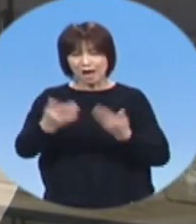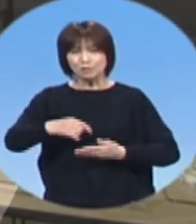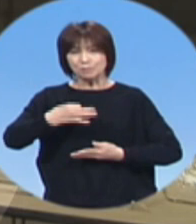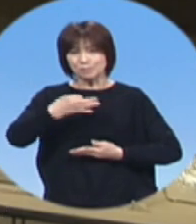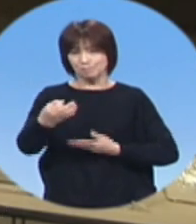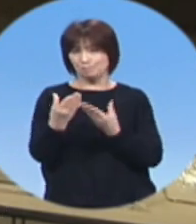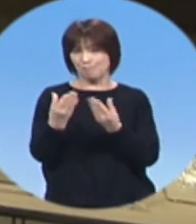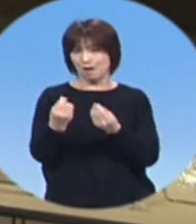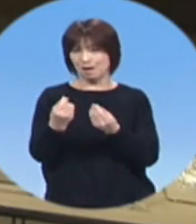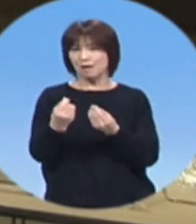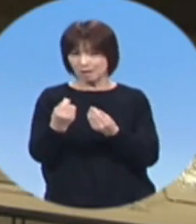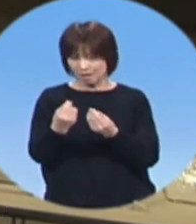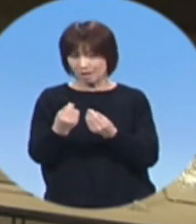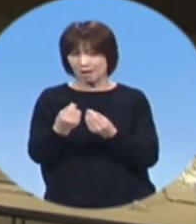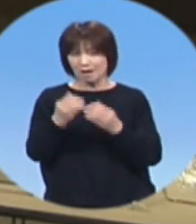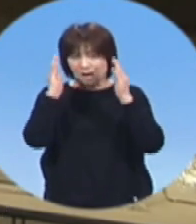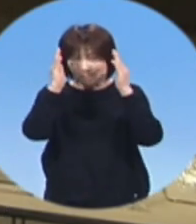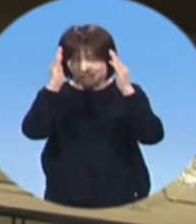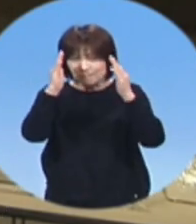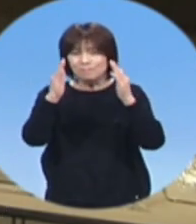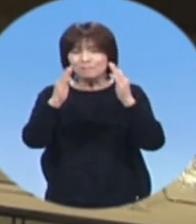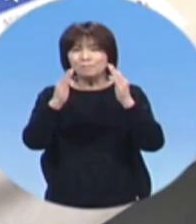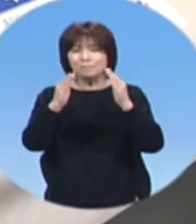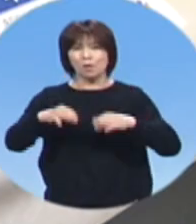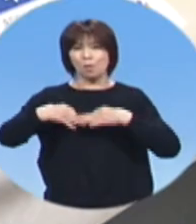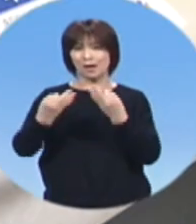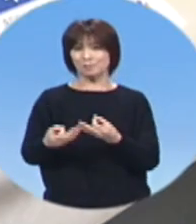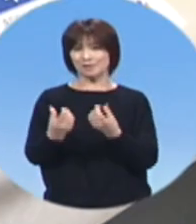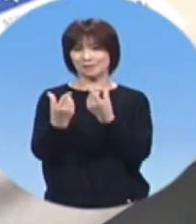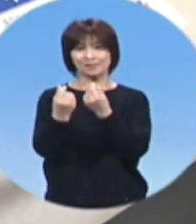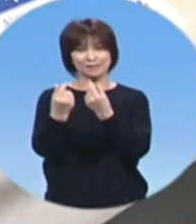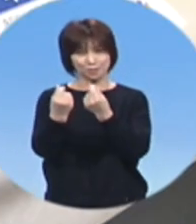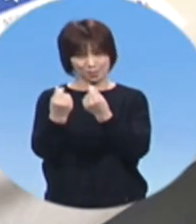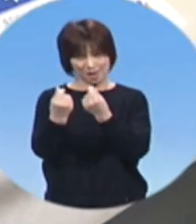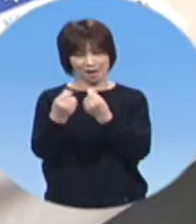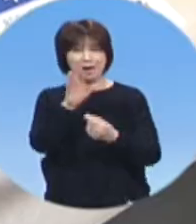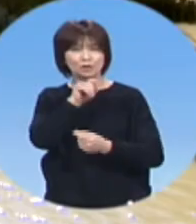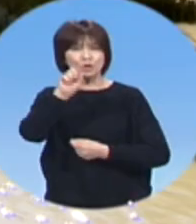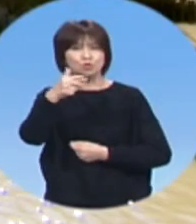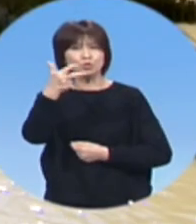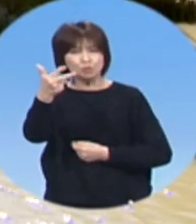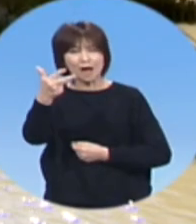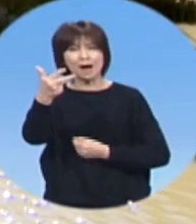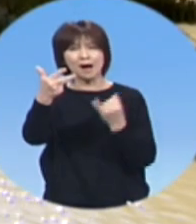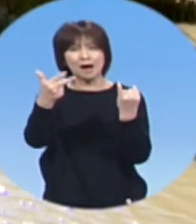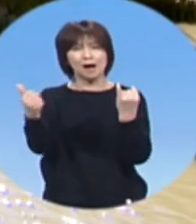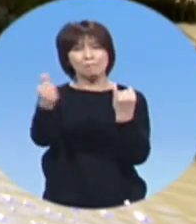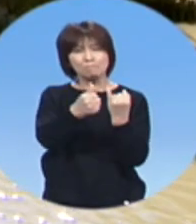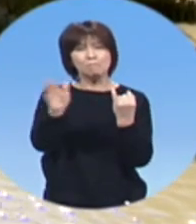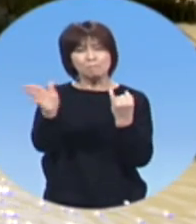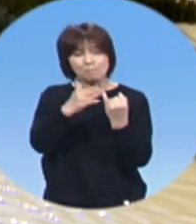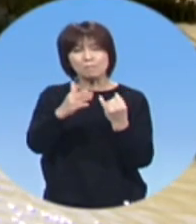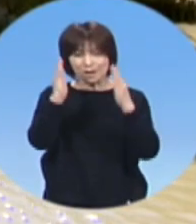いました。 情熱家でさらにお金持ちでもあったんですね。 17歳で商家に婿入りしてから